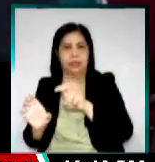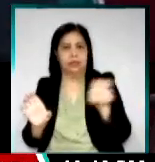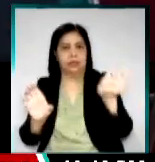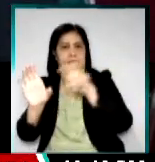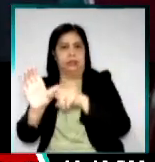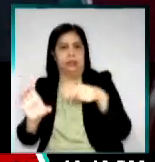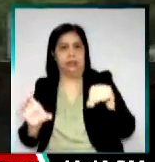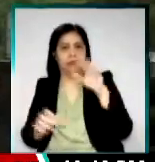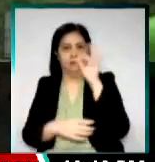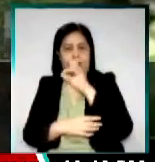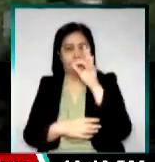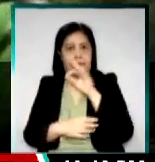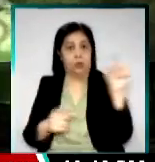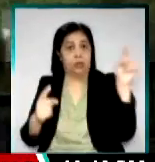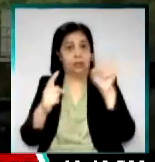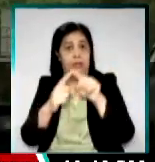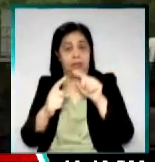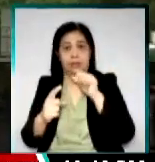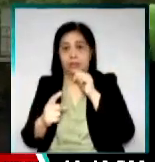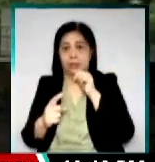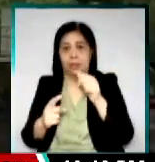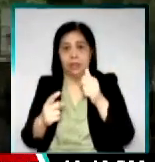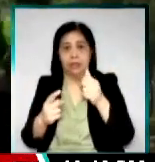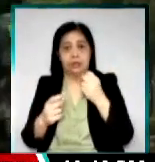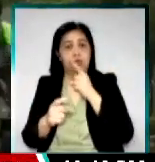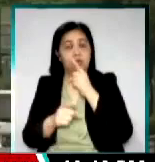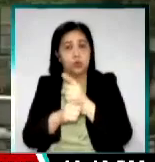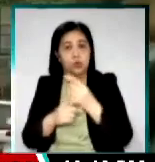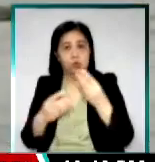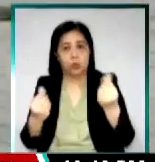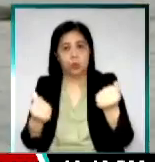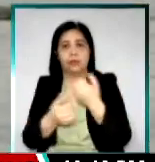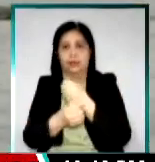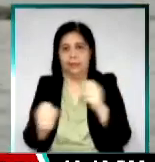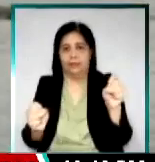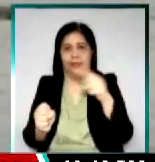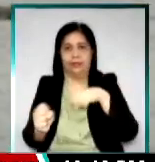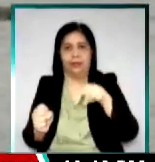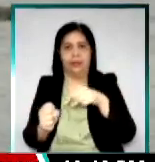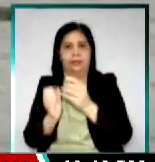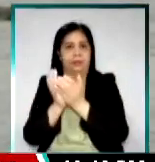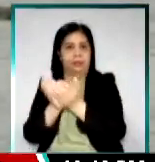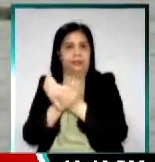kababayan hanggat hindi natitiyak na ligtas na ang barko.